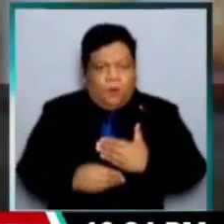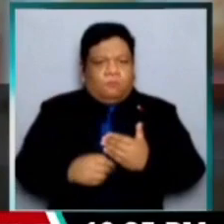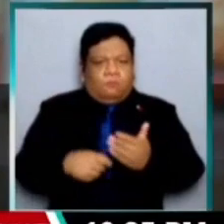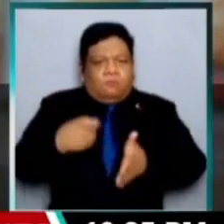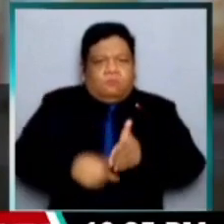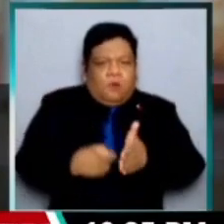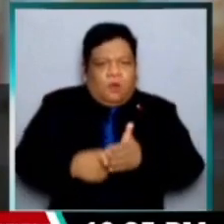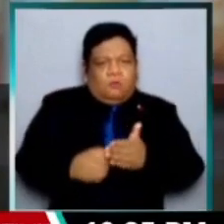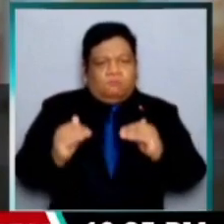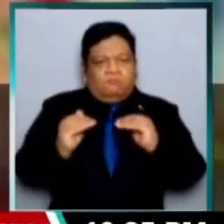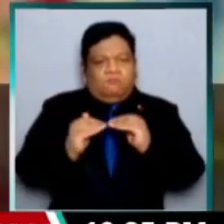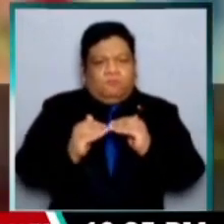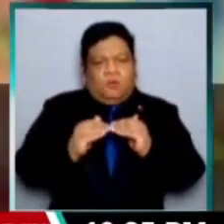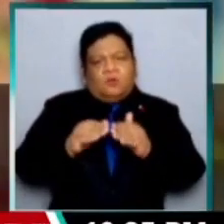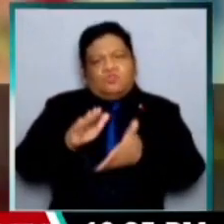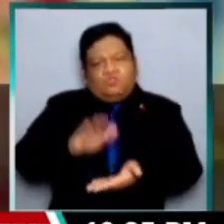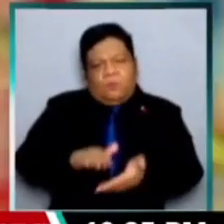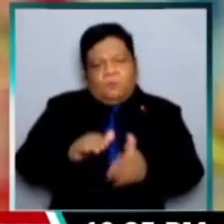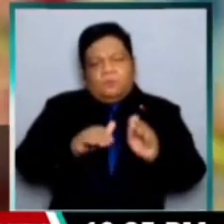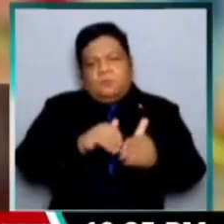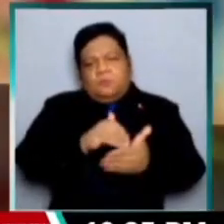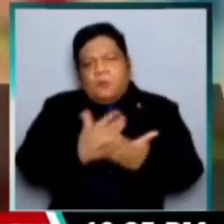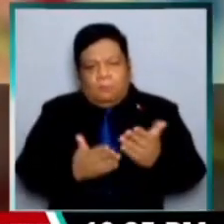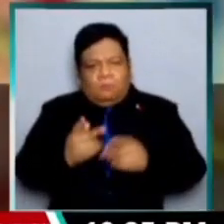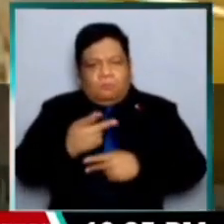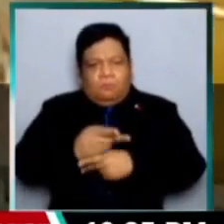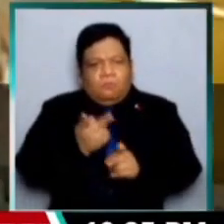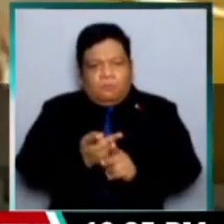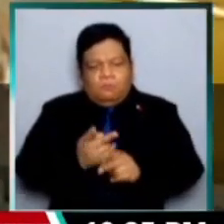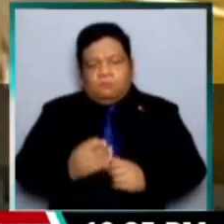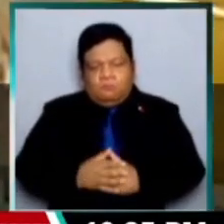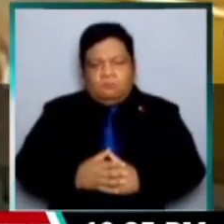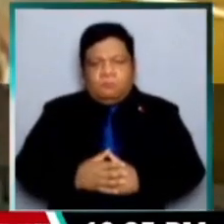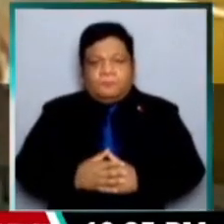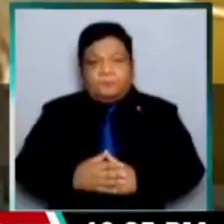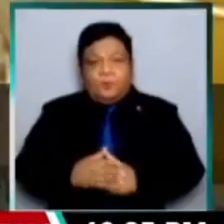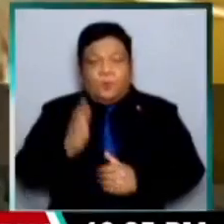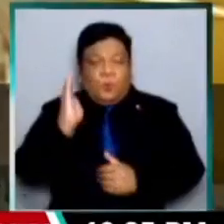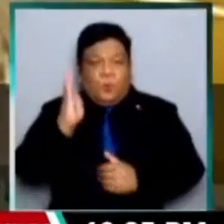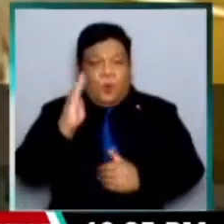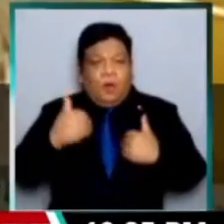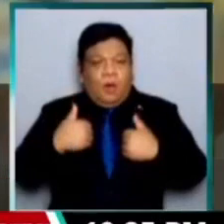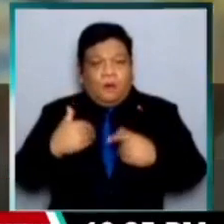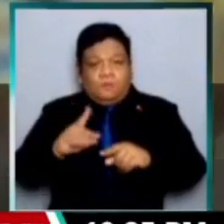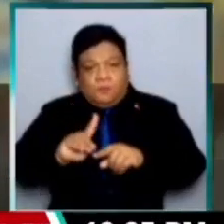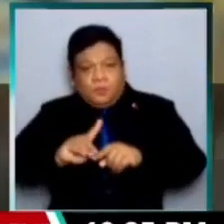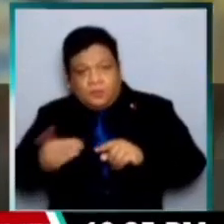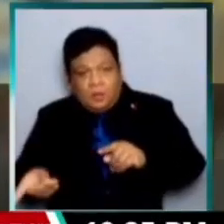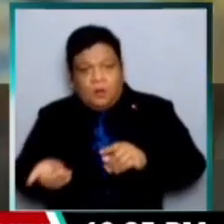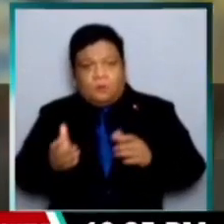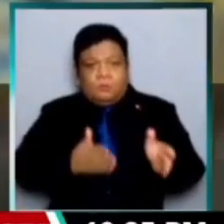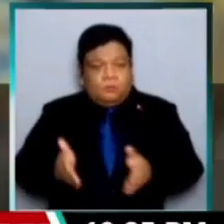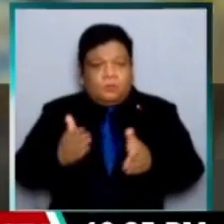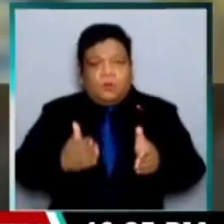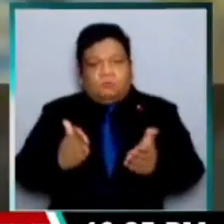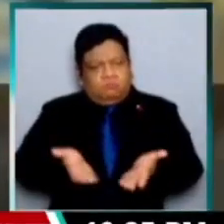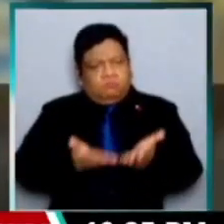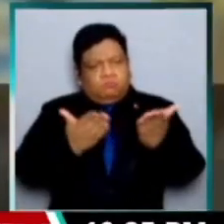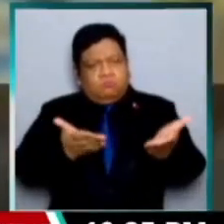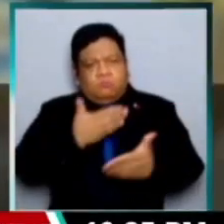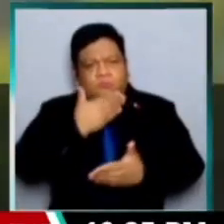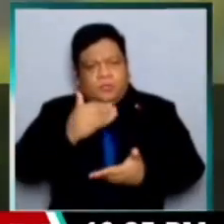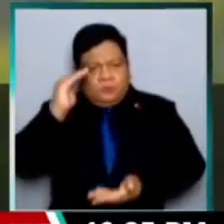ibinebenta ang ilang produkto. Magkakaroon din daw ng mga diskwento caravan at may mungkahing bawasan ng taripa ng ilang